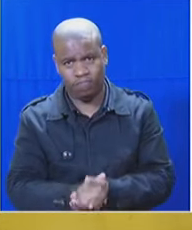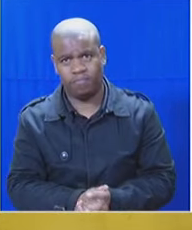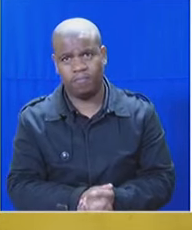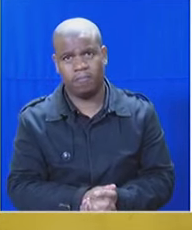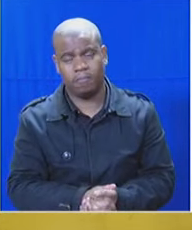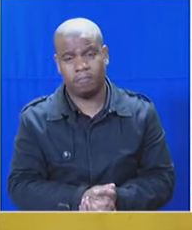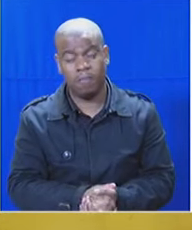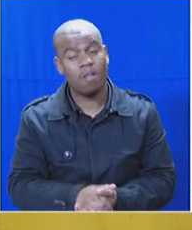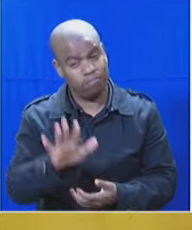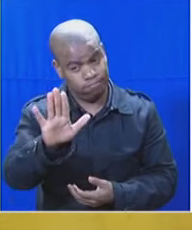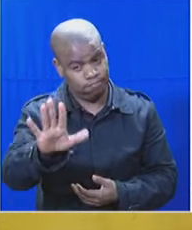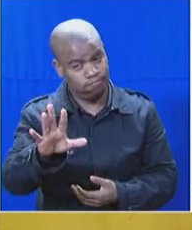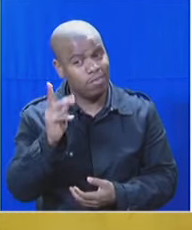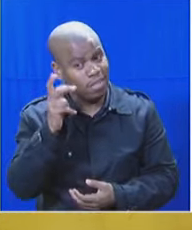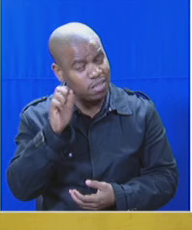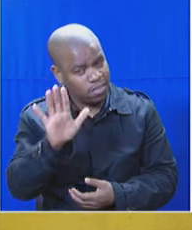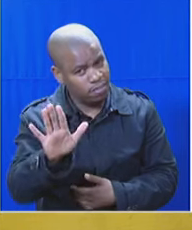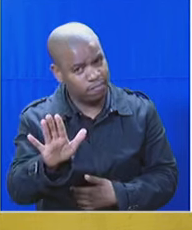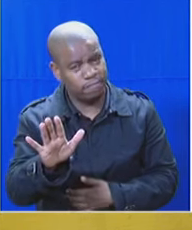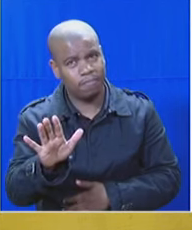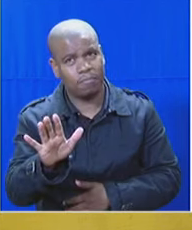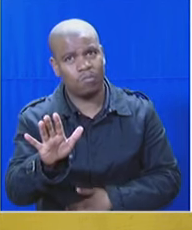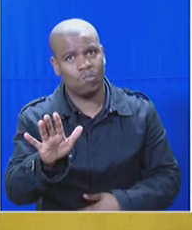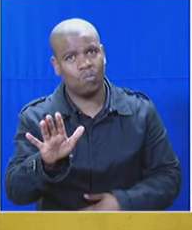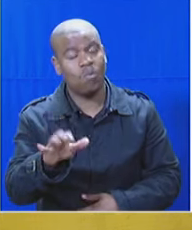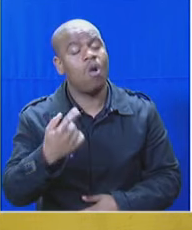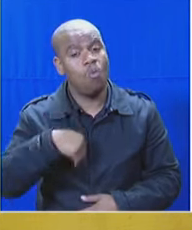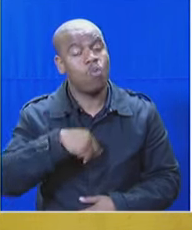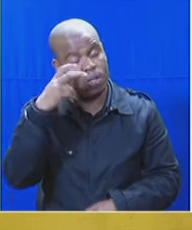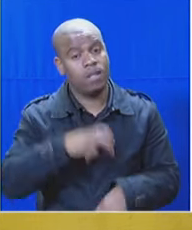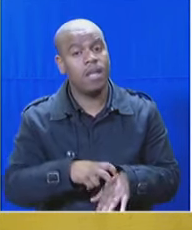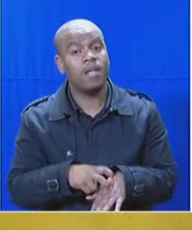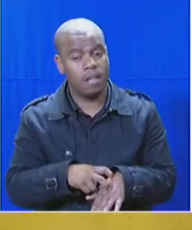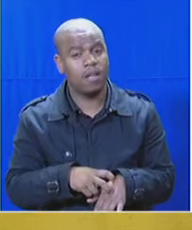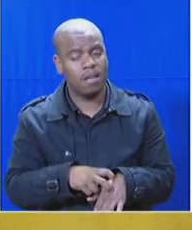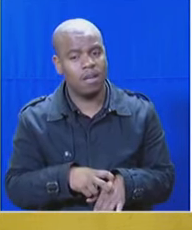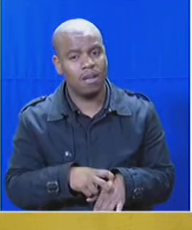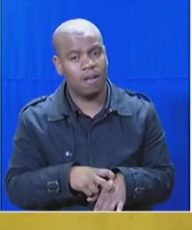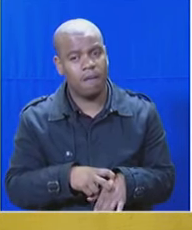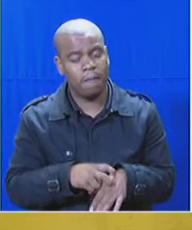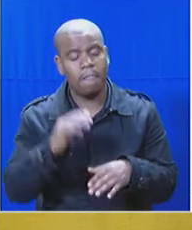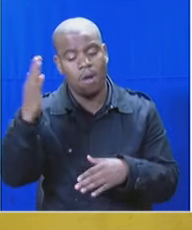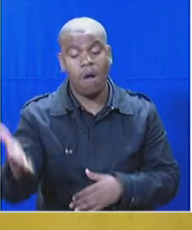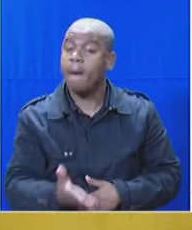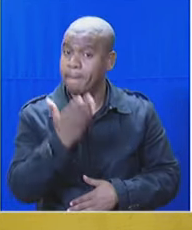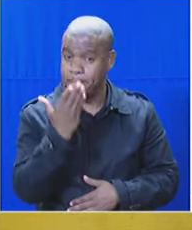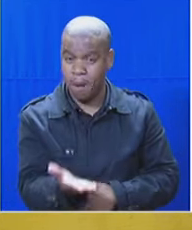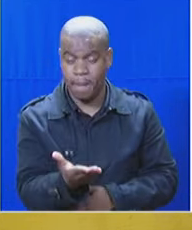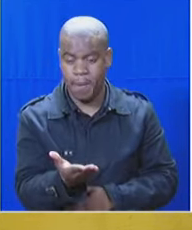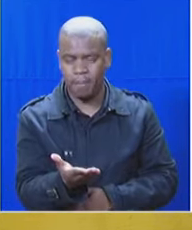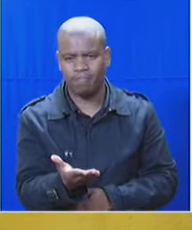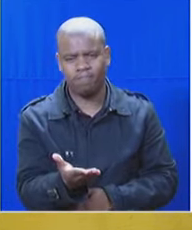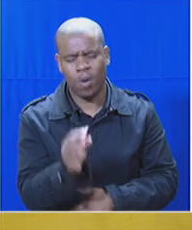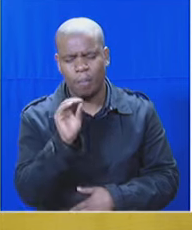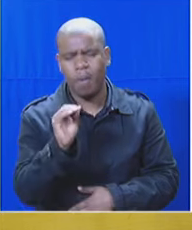mamela mhloniphe komhle, sifuna kodwa xa niyibeka mani laa nto yenu i-right,